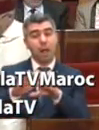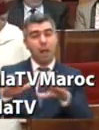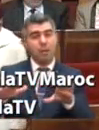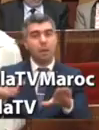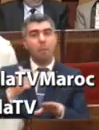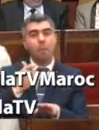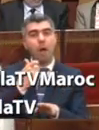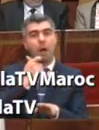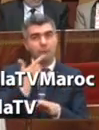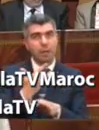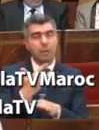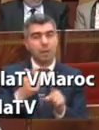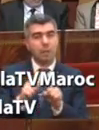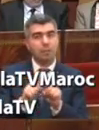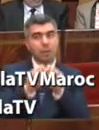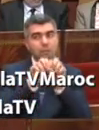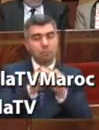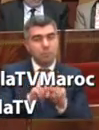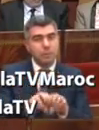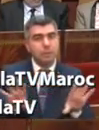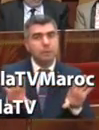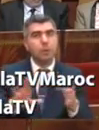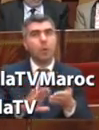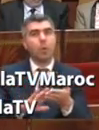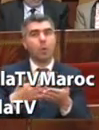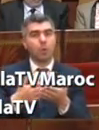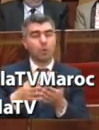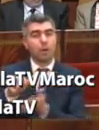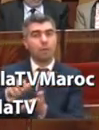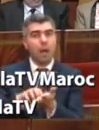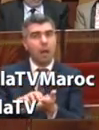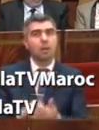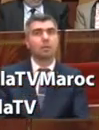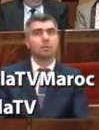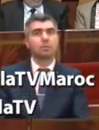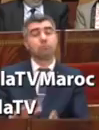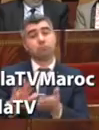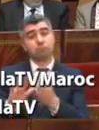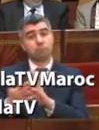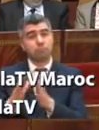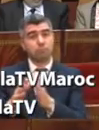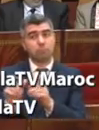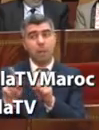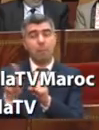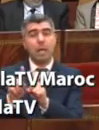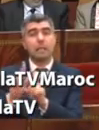الدولة في إطار إصدار التحفيظ ديال الأراضي الفلاحية واللي هما تيستغلوها أبا عن